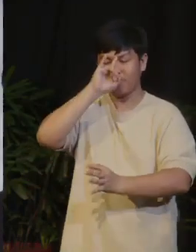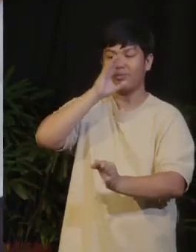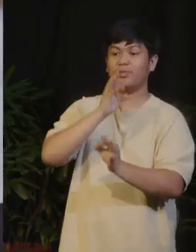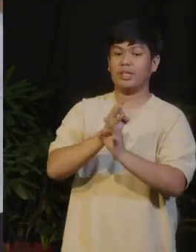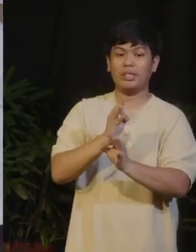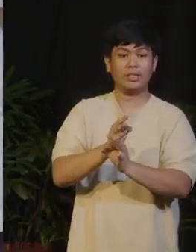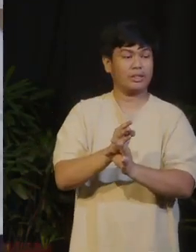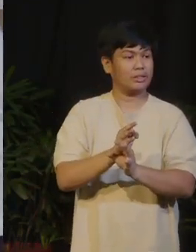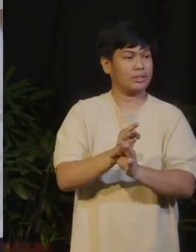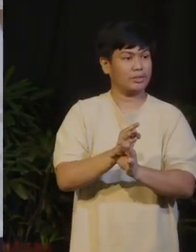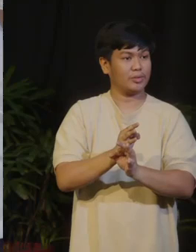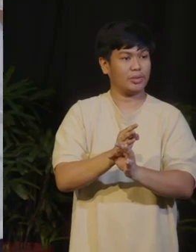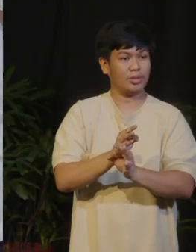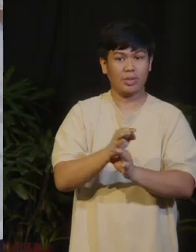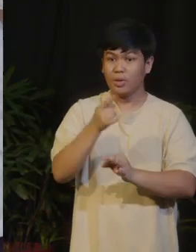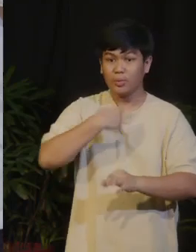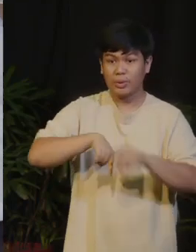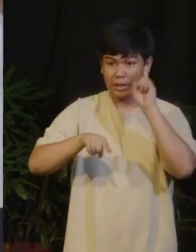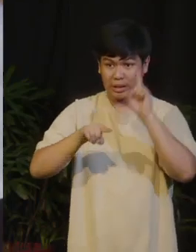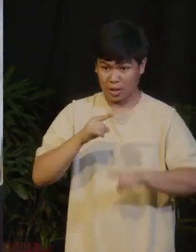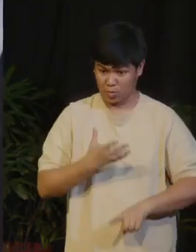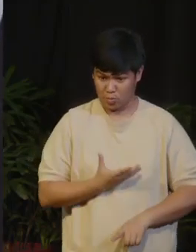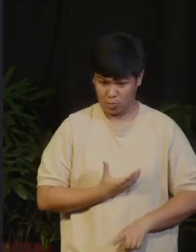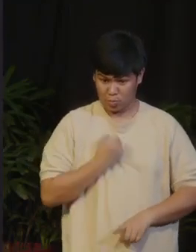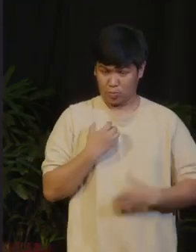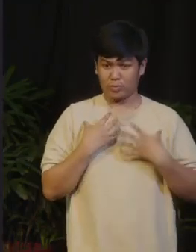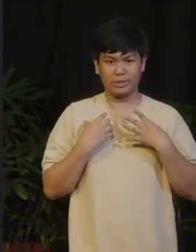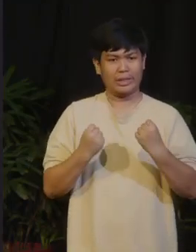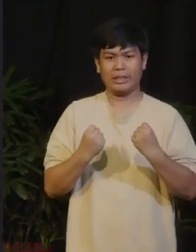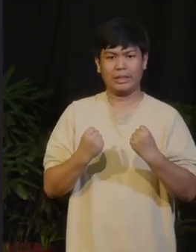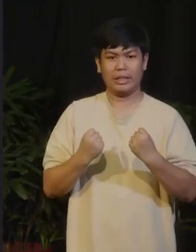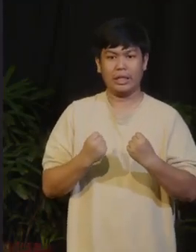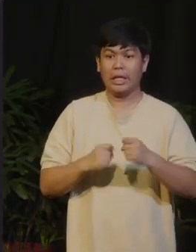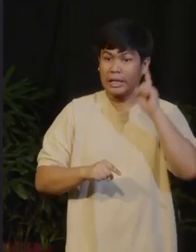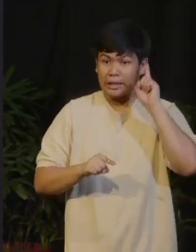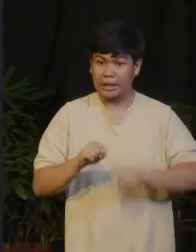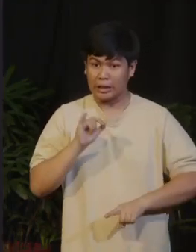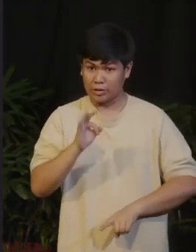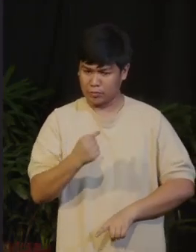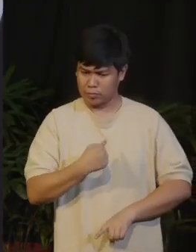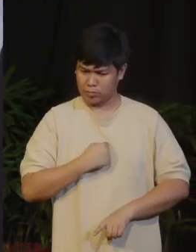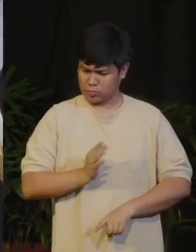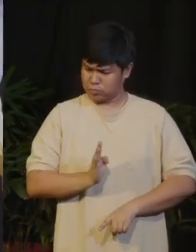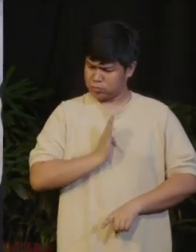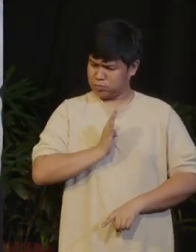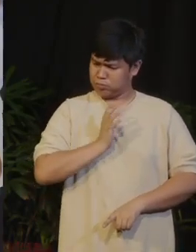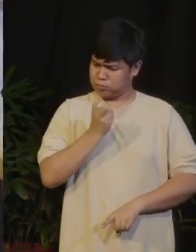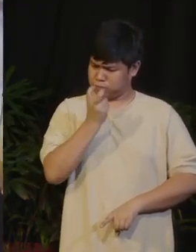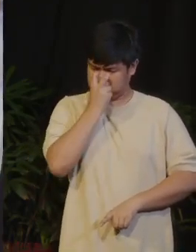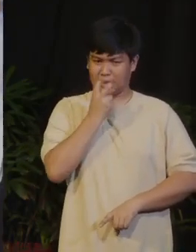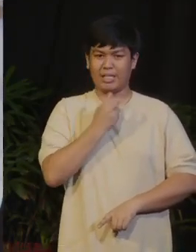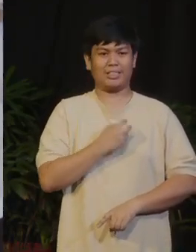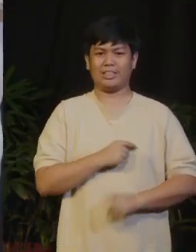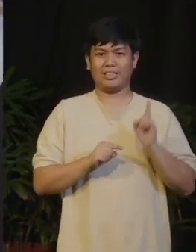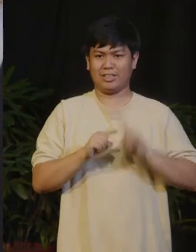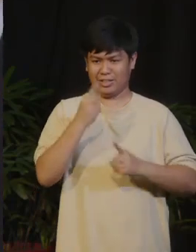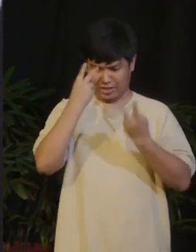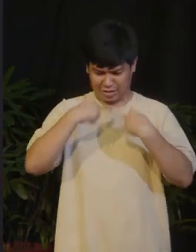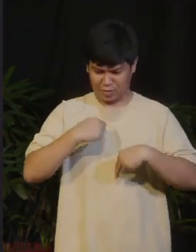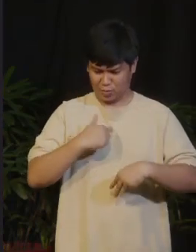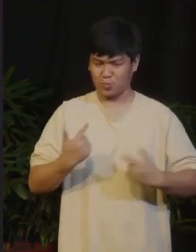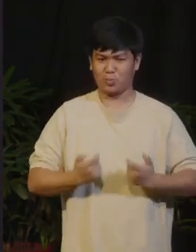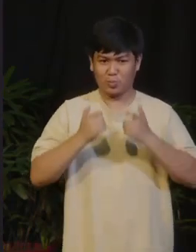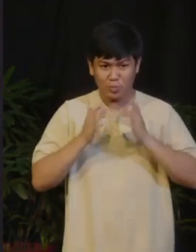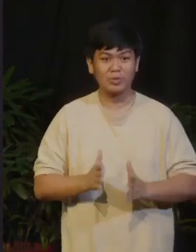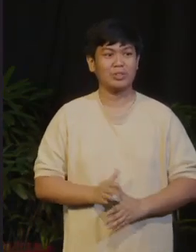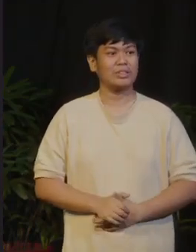natin magagawa yon kung tayo ay mga blind guides. Kailangan malinaw ang ating